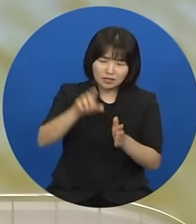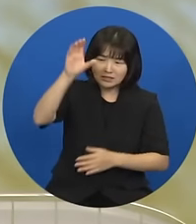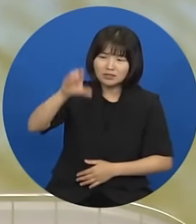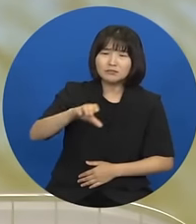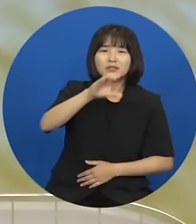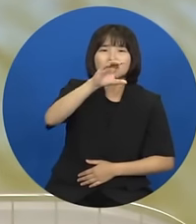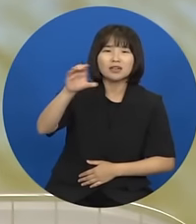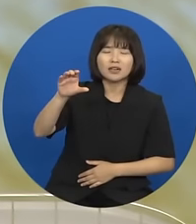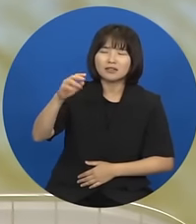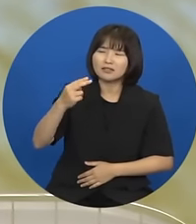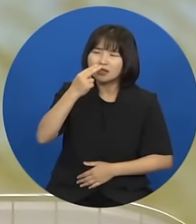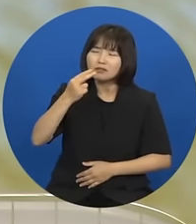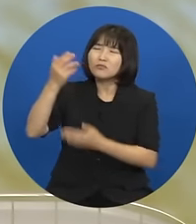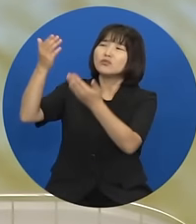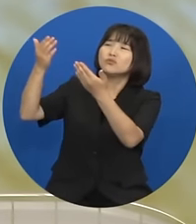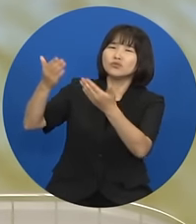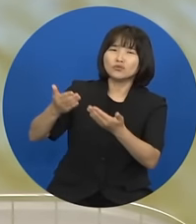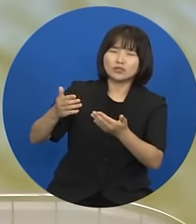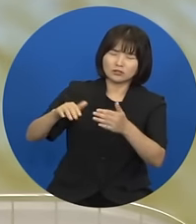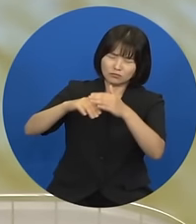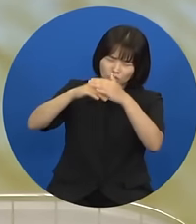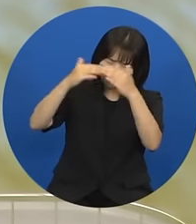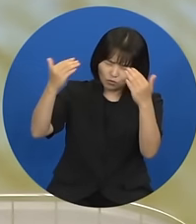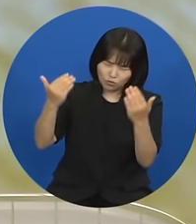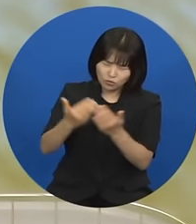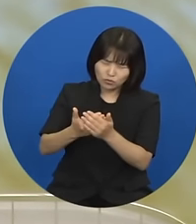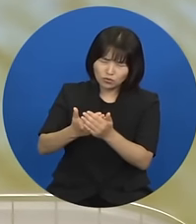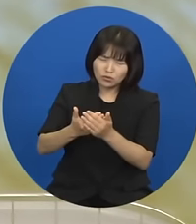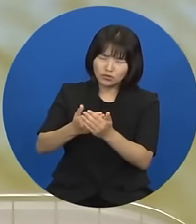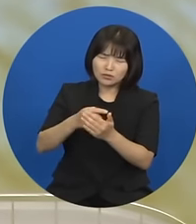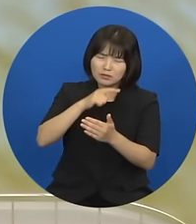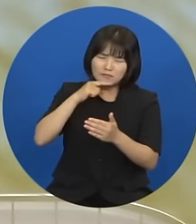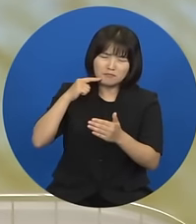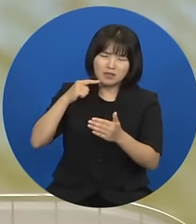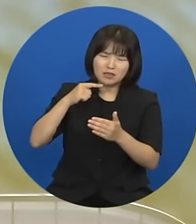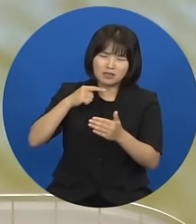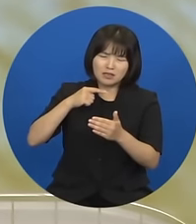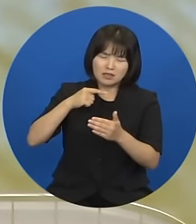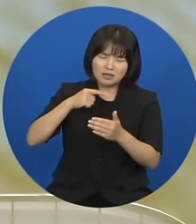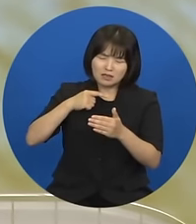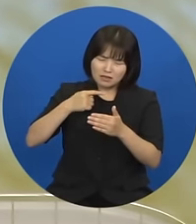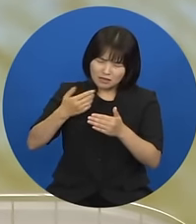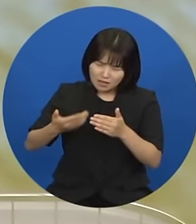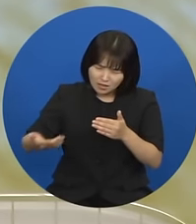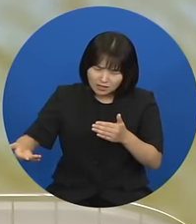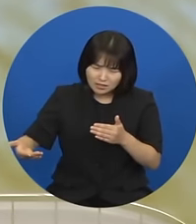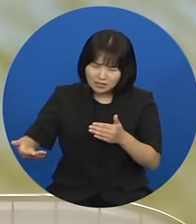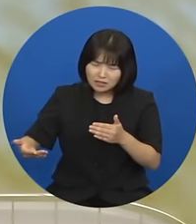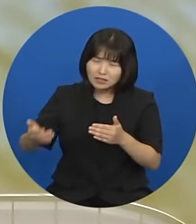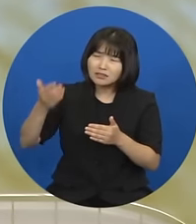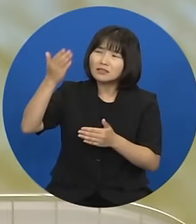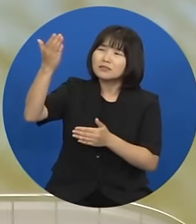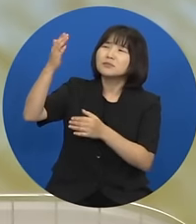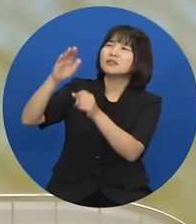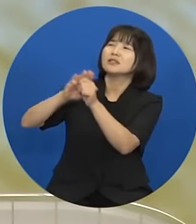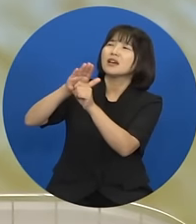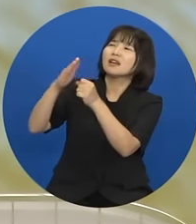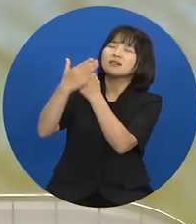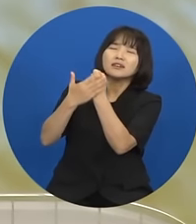그의 생명을 주신, 모든 물과 피를 쏟으신 그분의 사랑, 그분의 은혜,